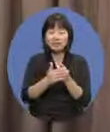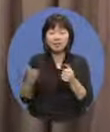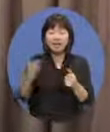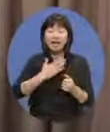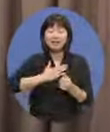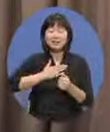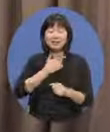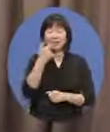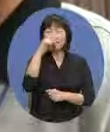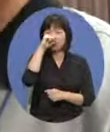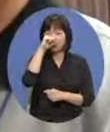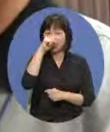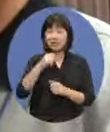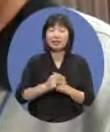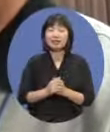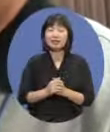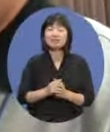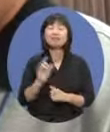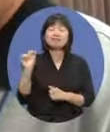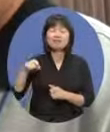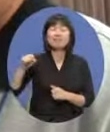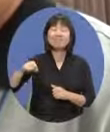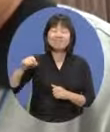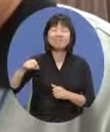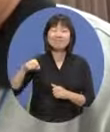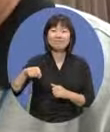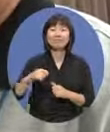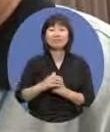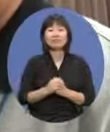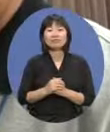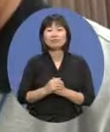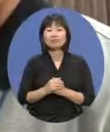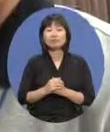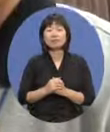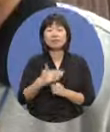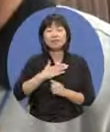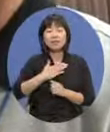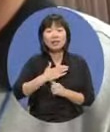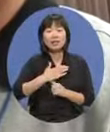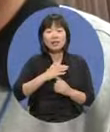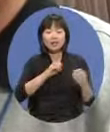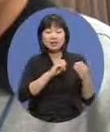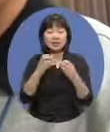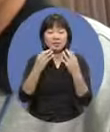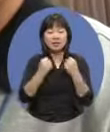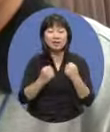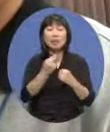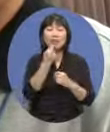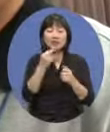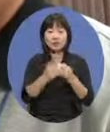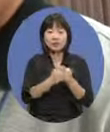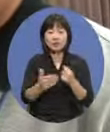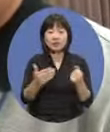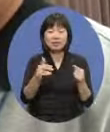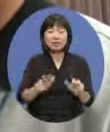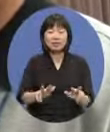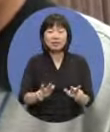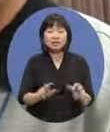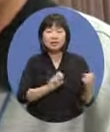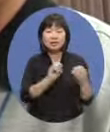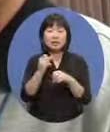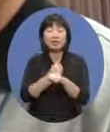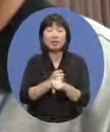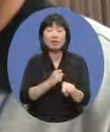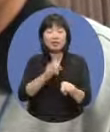너무 좋아. 그랬구나. 그렇게 했을 때 내가 대화를 많이 안 해서 이렇게 대화하는